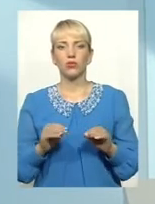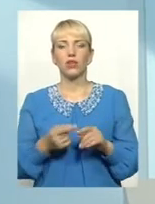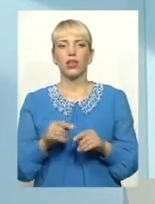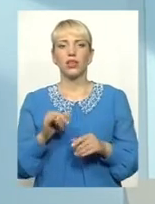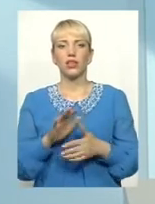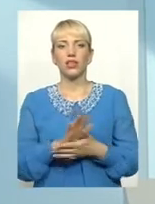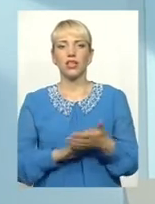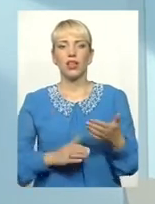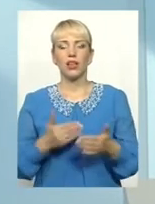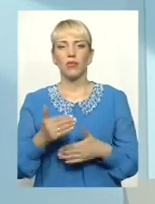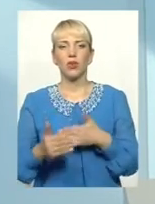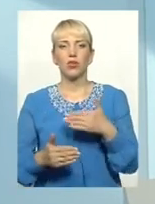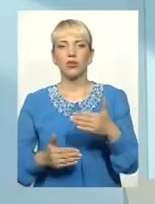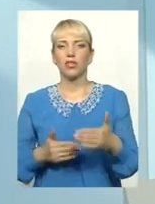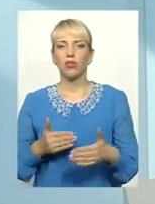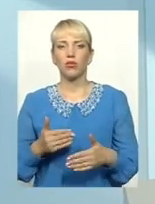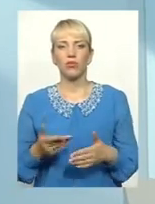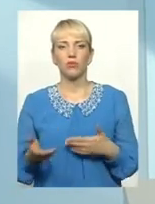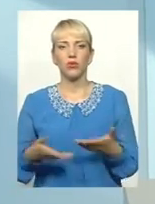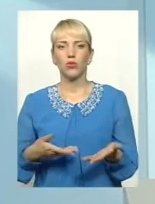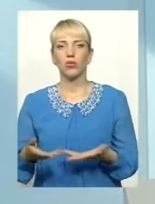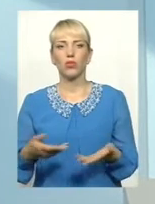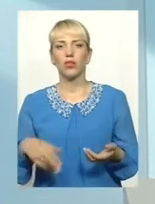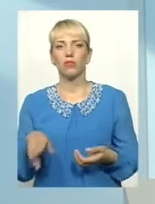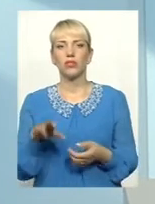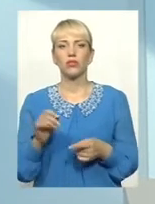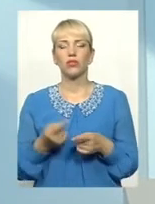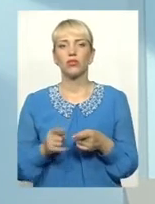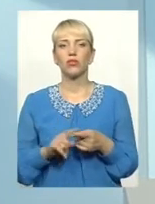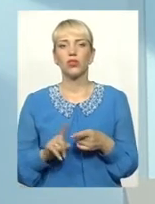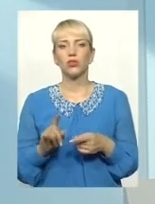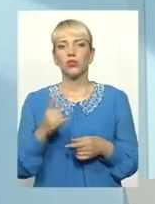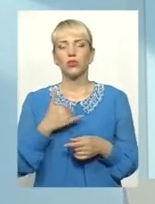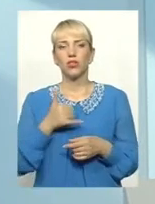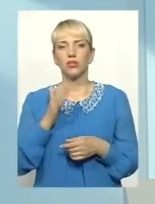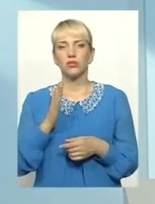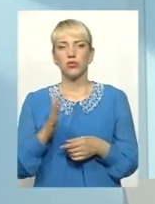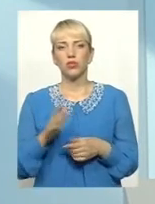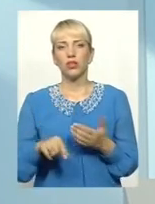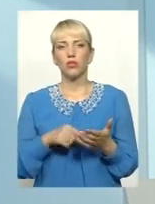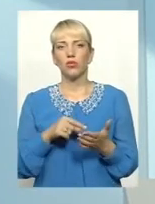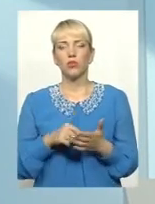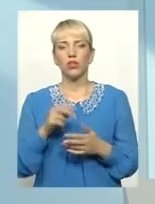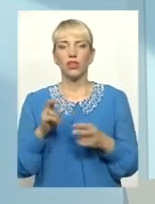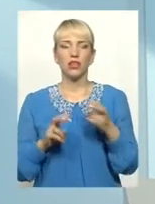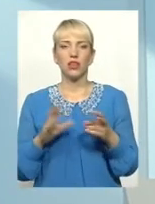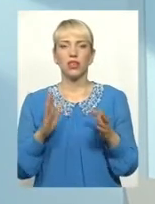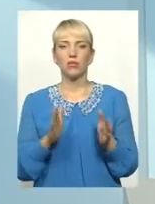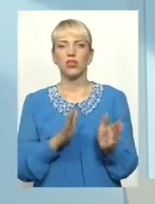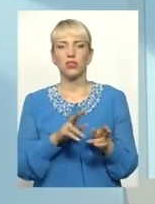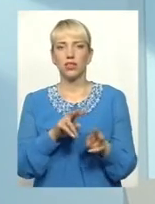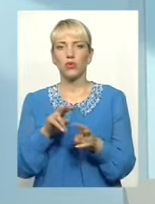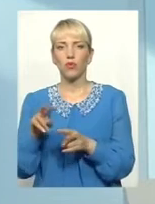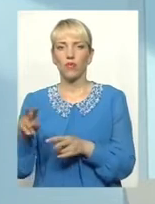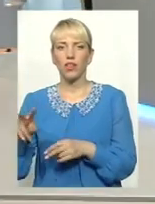далі ми крок за кроком рухаємося до того, що в нас буде комунальне підприємство, яке буде слідкувати за регуляцією